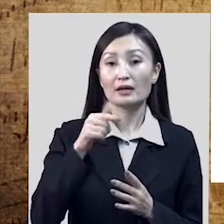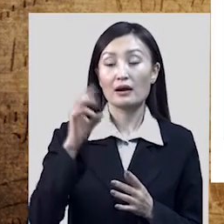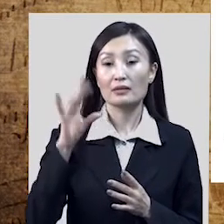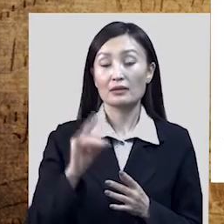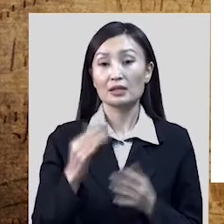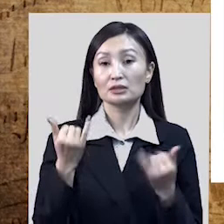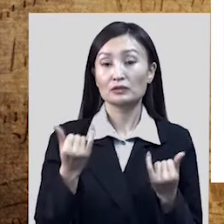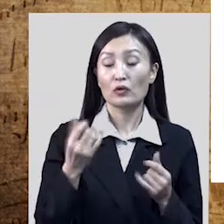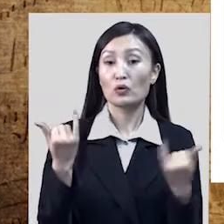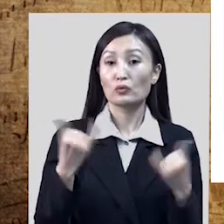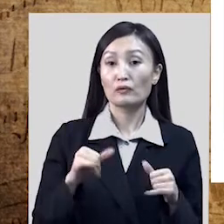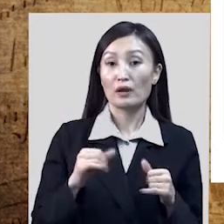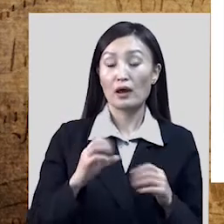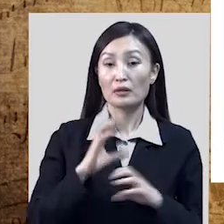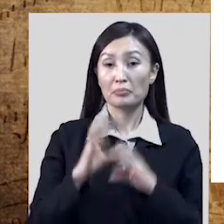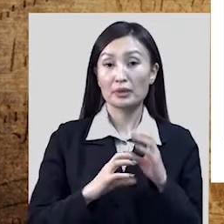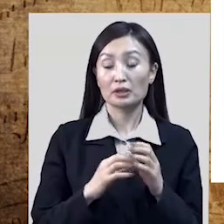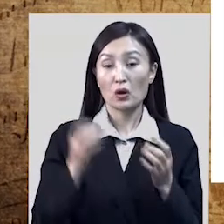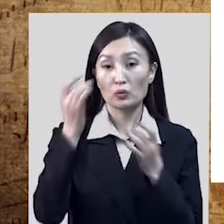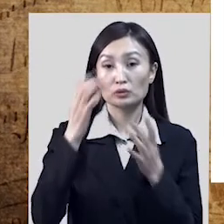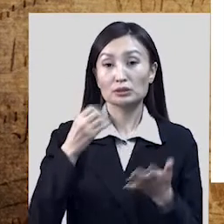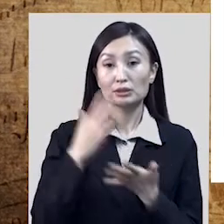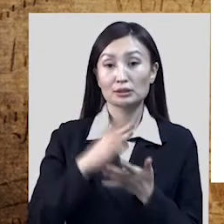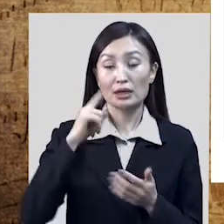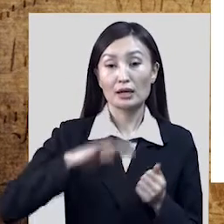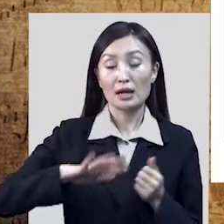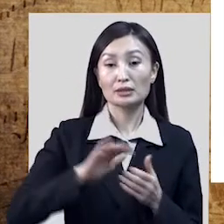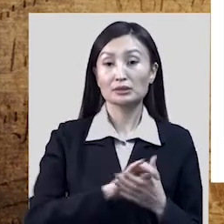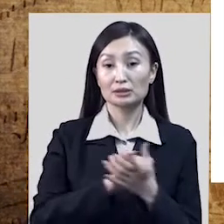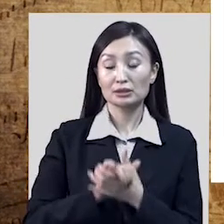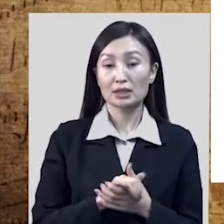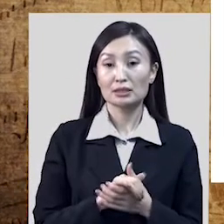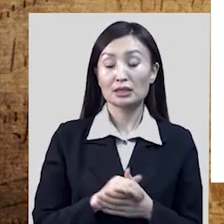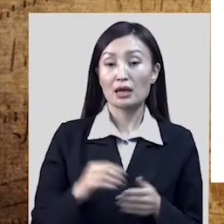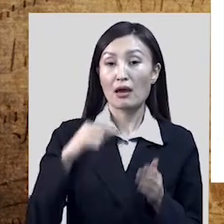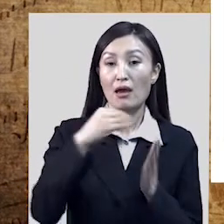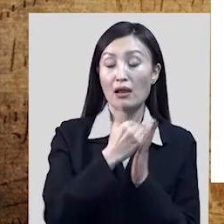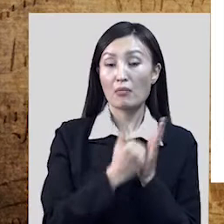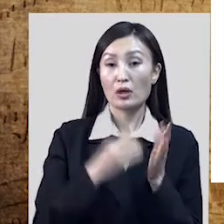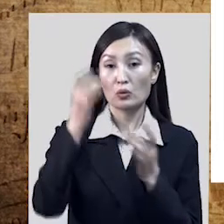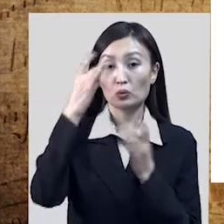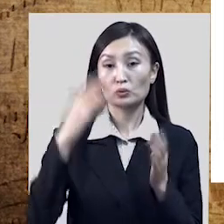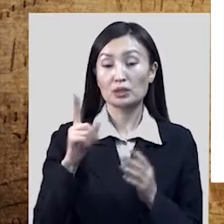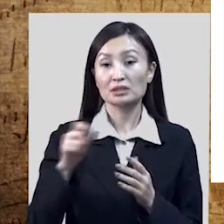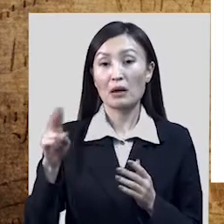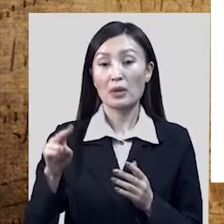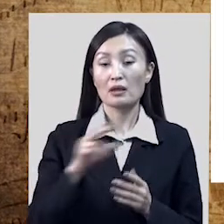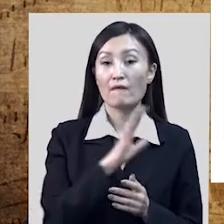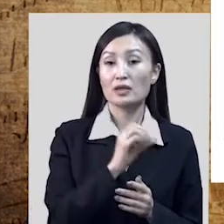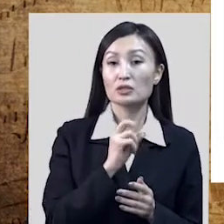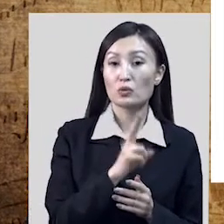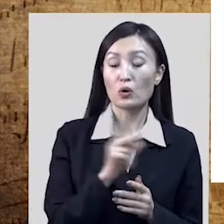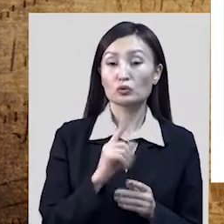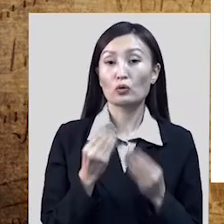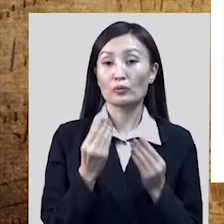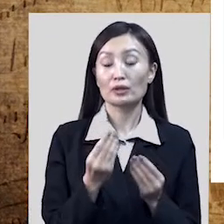и сегодня удивляет мир культура центральной азии гармонически сочетает в себе элементы культура запада и востока что